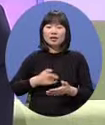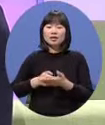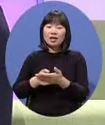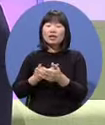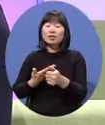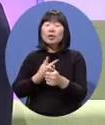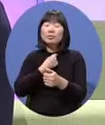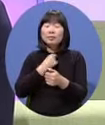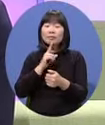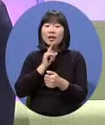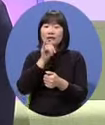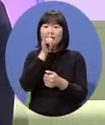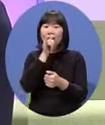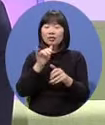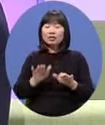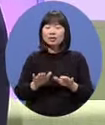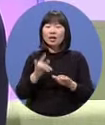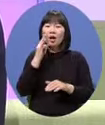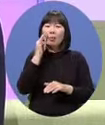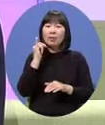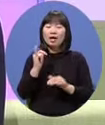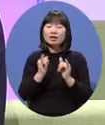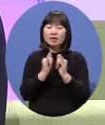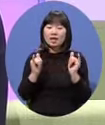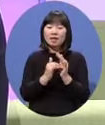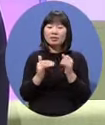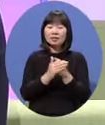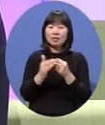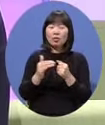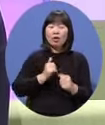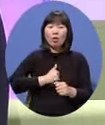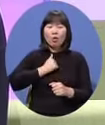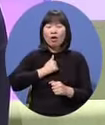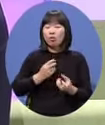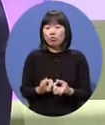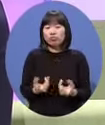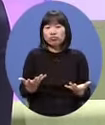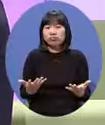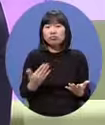제안드리고 싶은 말씀은 네. 사실 엄마도 사람인지라 맞아요. 화가 날 수밖에